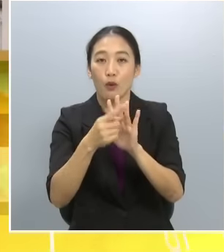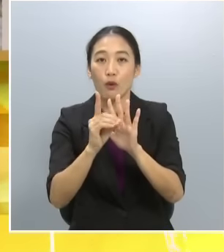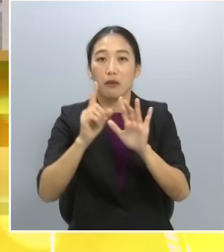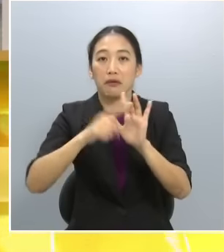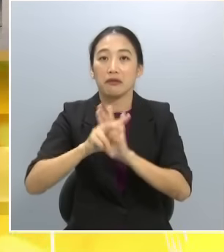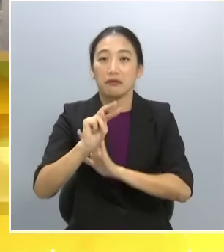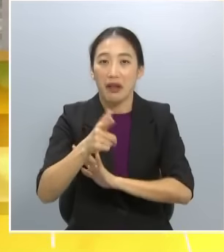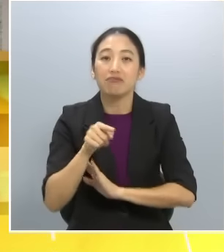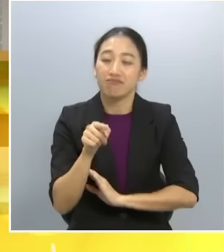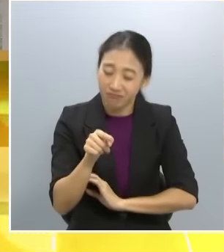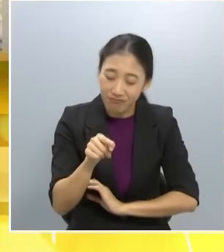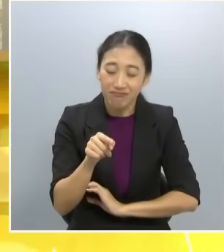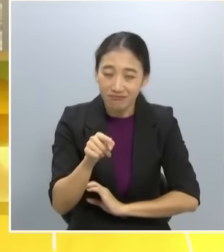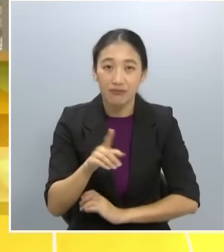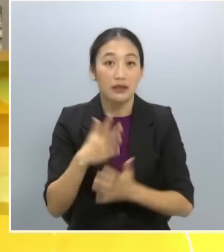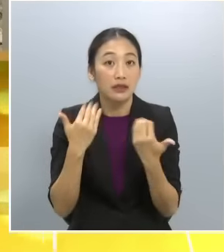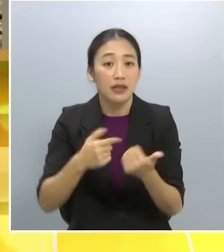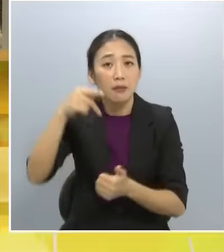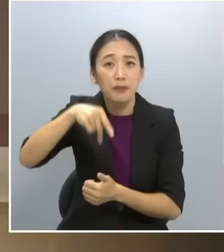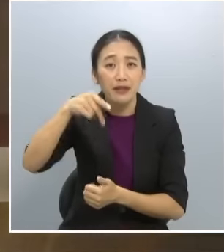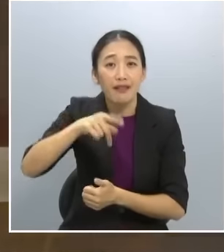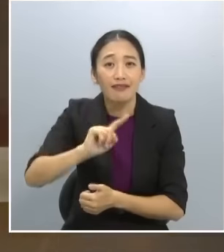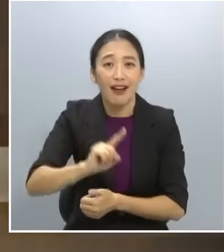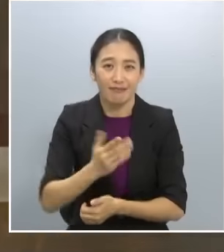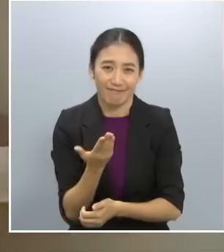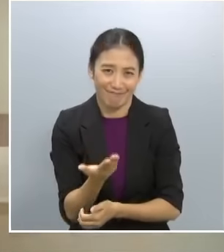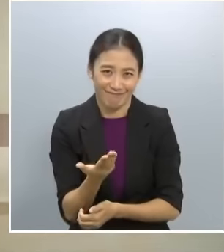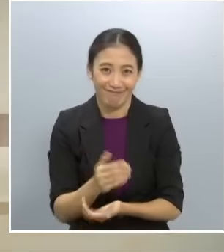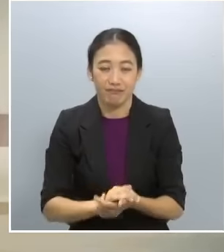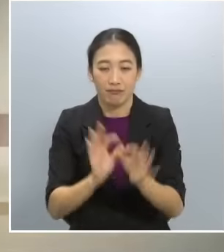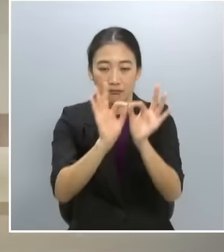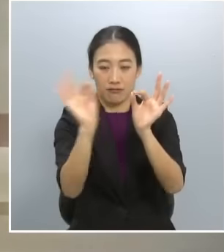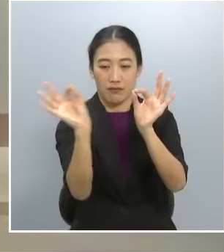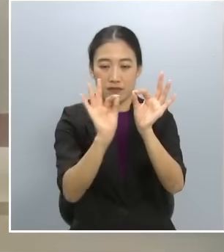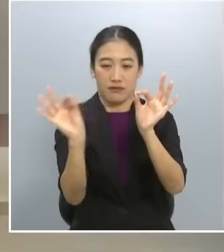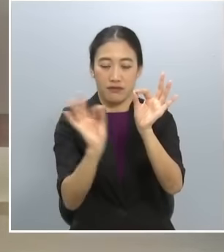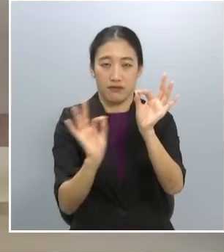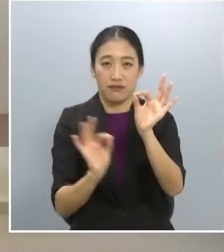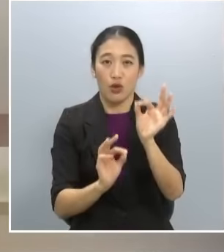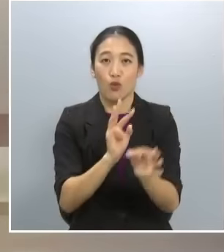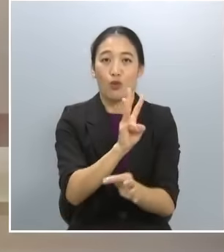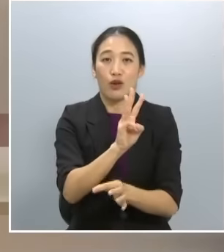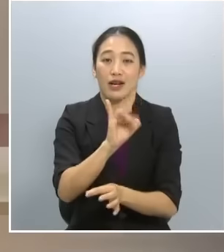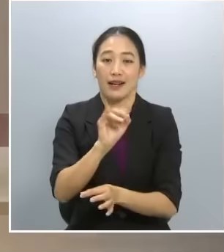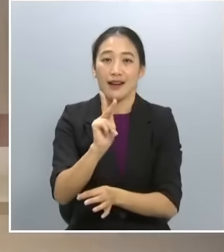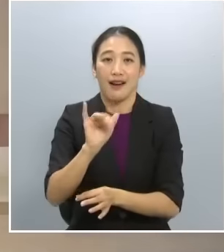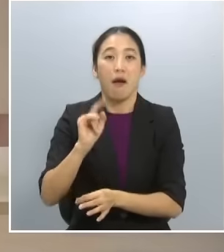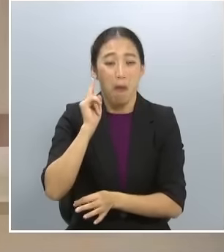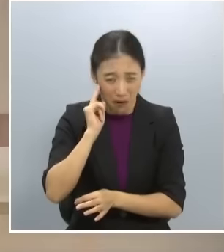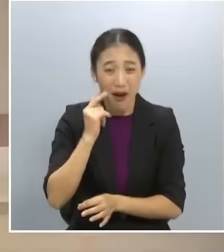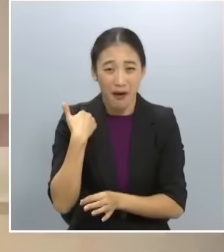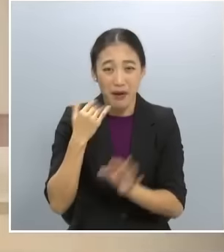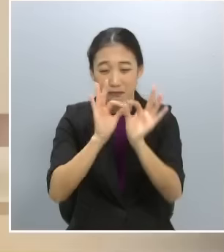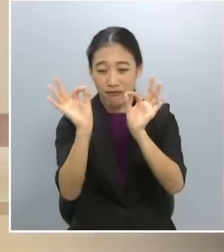ของหมูเด้งชิ้นนี้ของไทม์นะคะท่านผู้ชมเขาเผยแพร่ในหมวดเซเลบริตี ้เซเลบเลยเหรอ ค ่ ะ